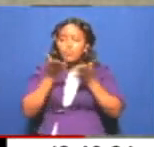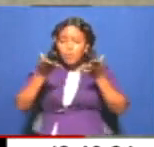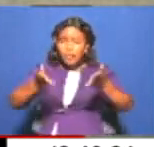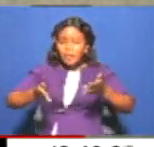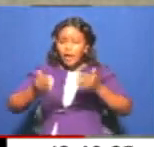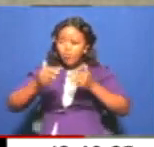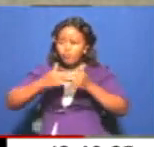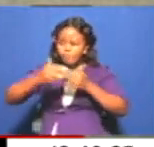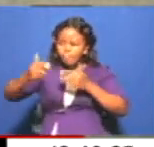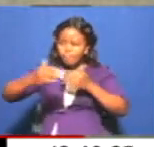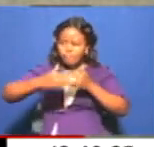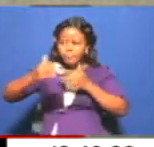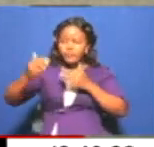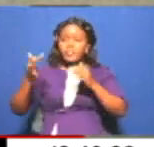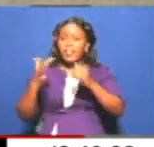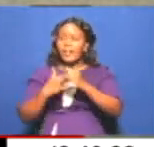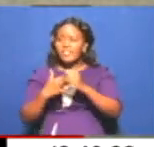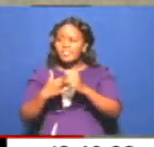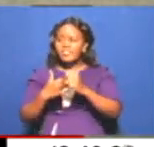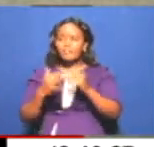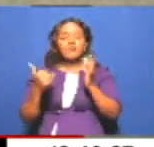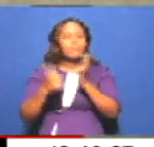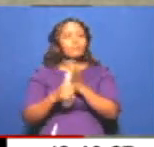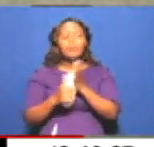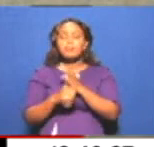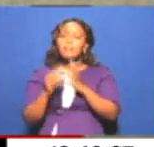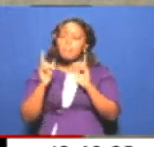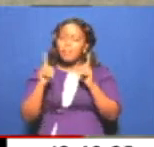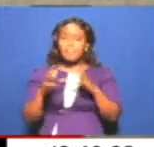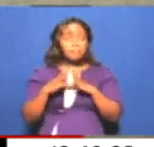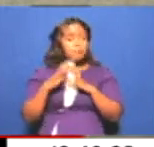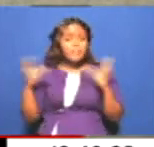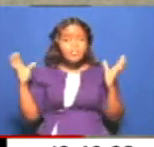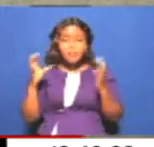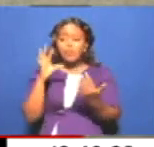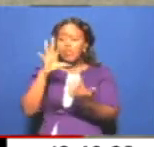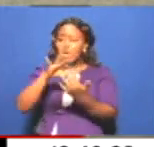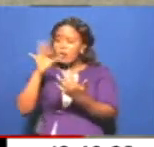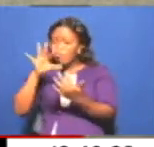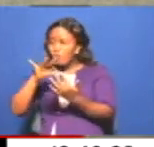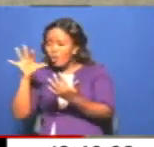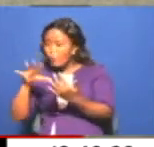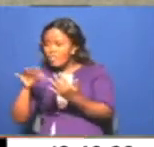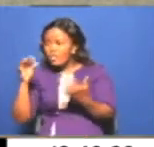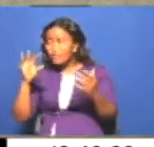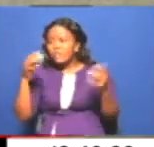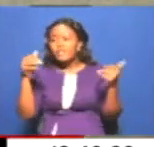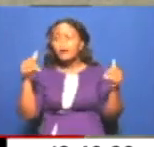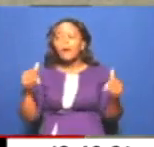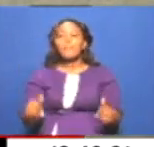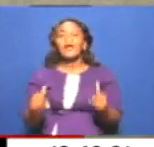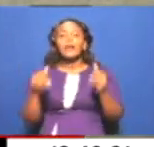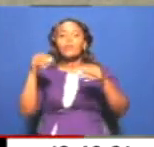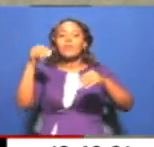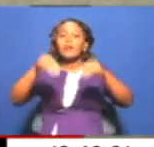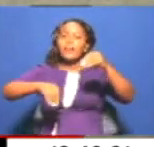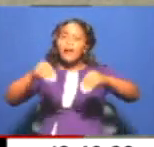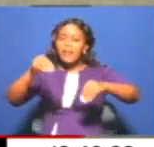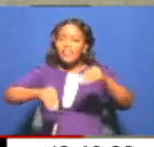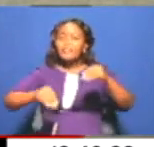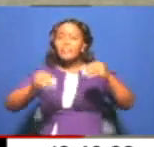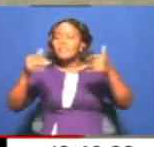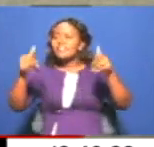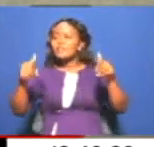August. Sasa hizi ni tumeanza tu, hatujafika nominations, hatujafika main elections. Between now and nominations kuna shida